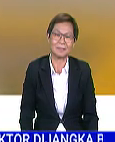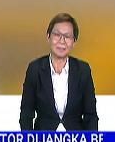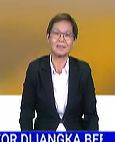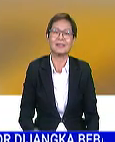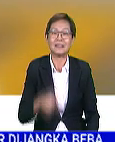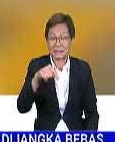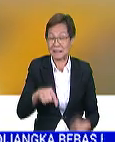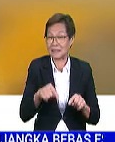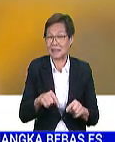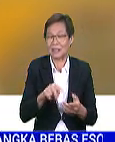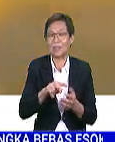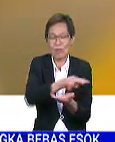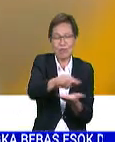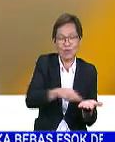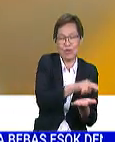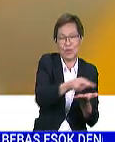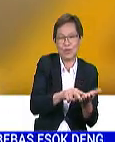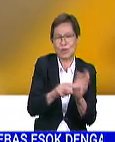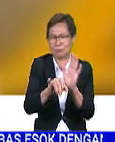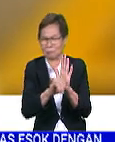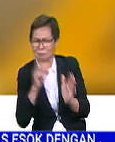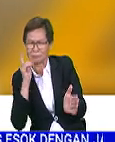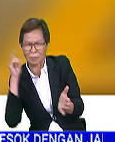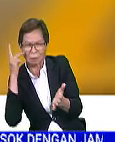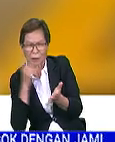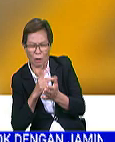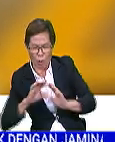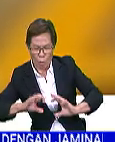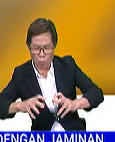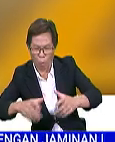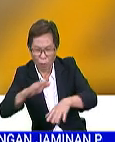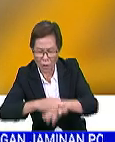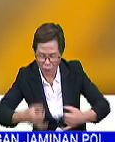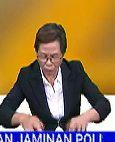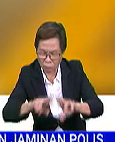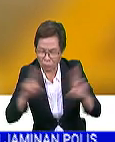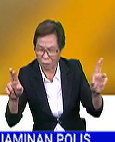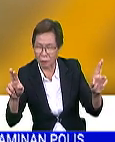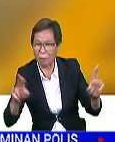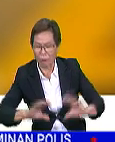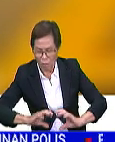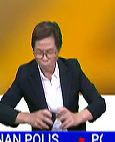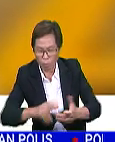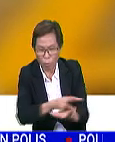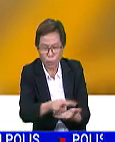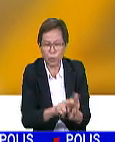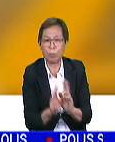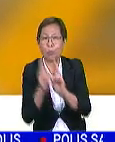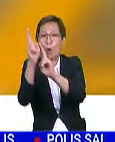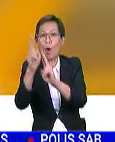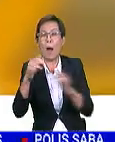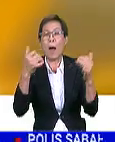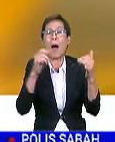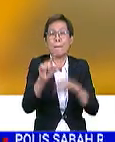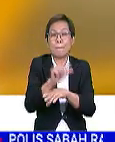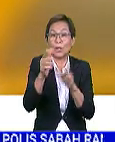Baik, ini pula tentang rakaman video satu entiti yang tidak dikenal pasti bergolek di atas jalan raya. Berdasarkan video yang dibuat naik seorang pengguna TikTok,